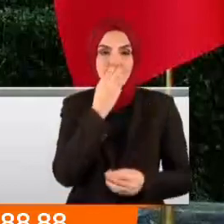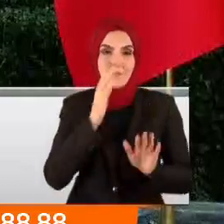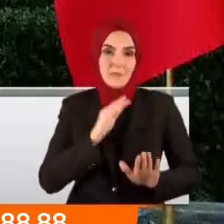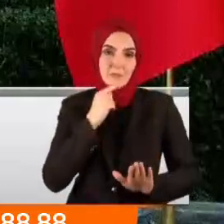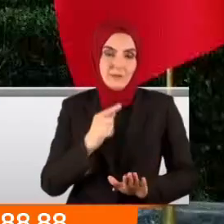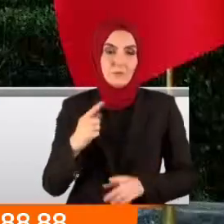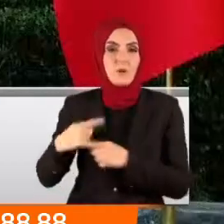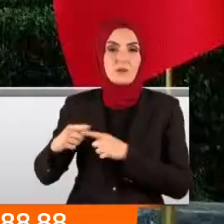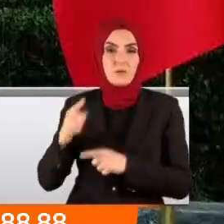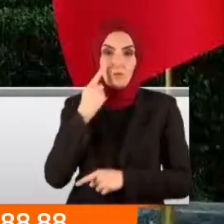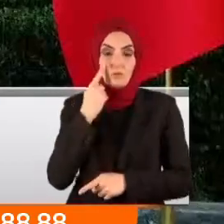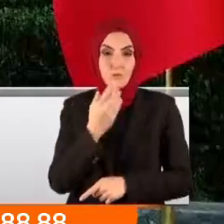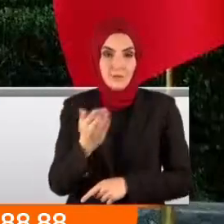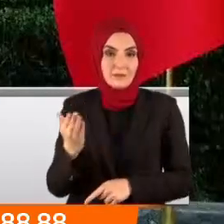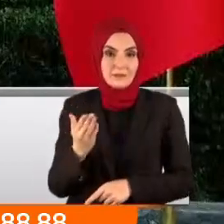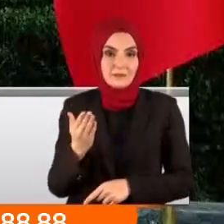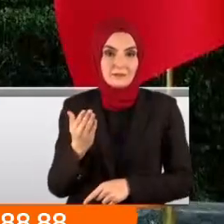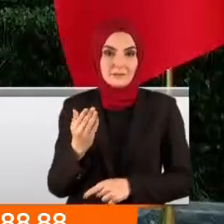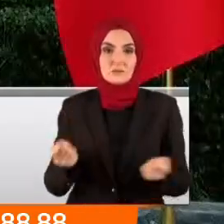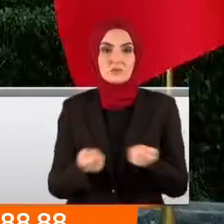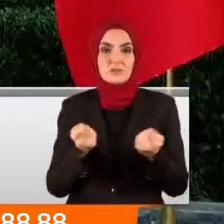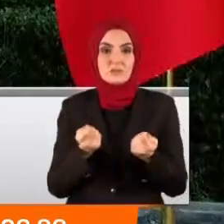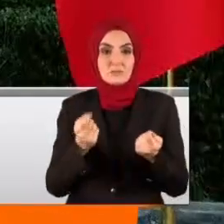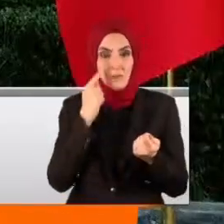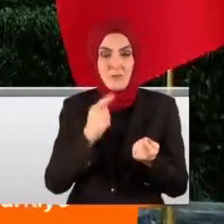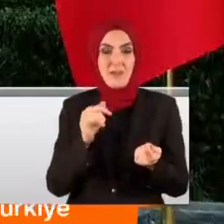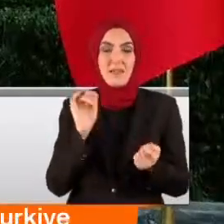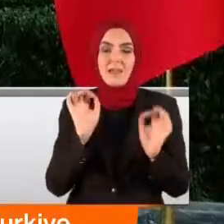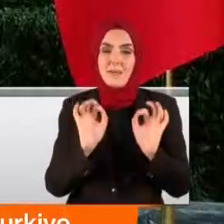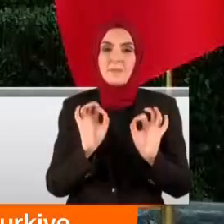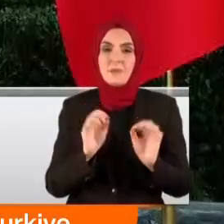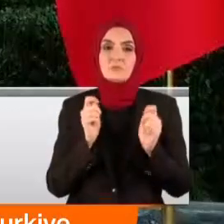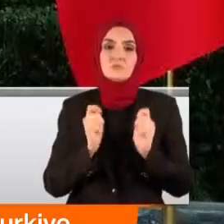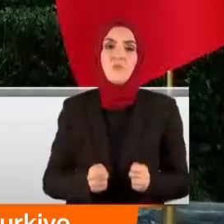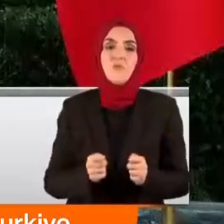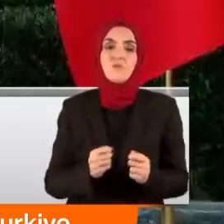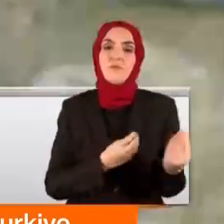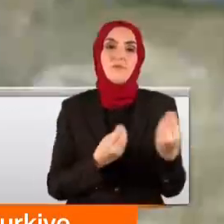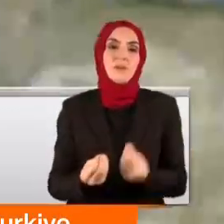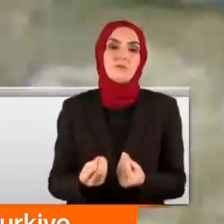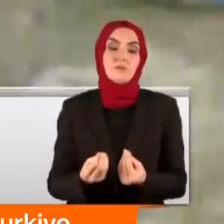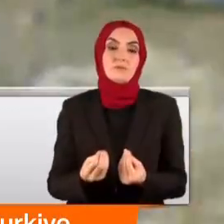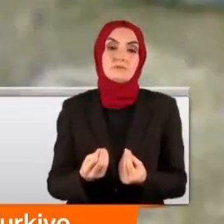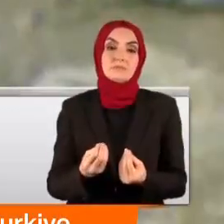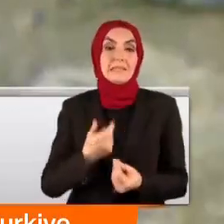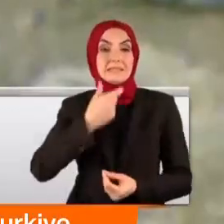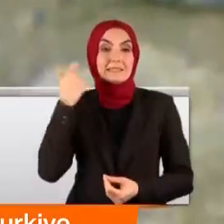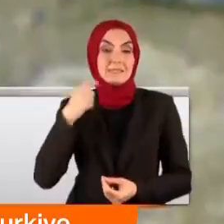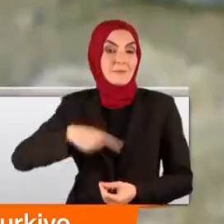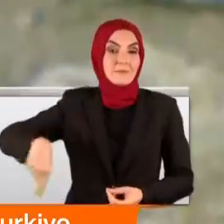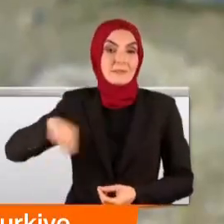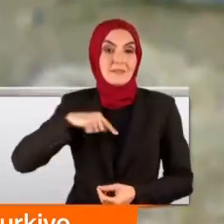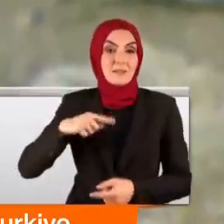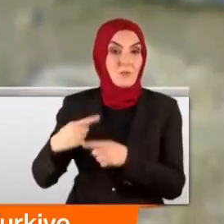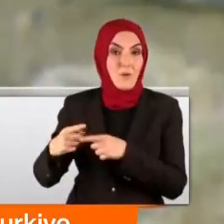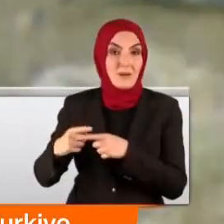tabii çalışmayı her zaman zorlaştırıyor. Geçmişte bizdeki koalisyon hükümetleri de çok